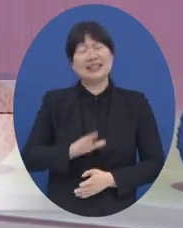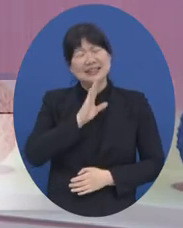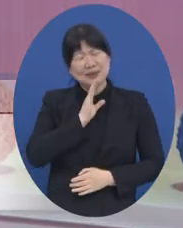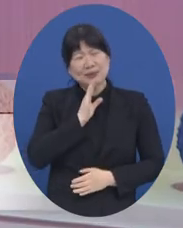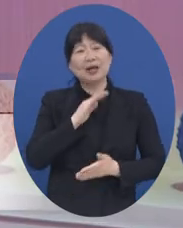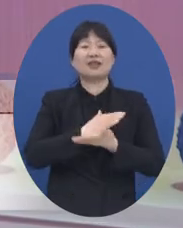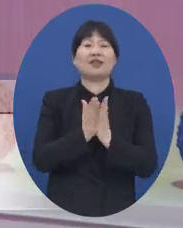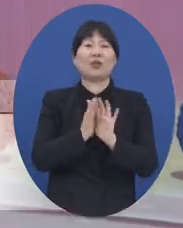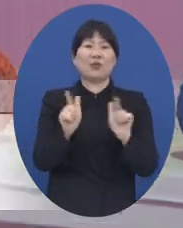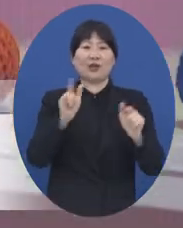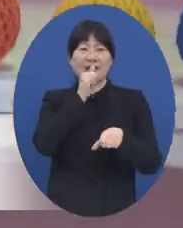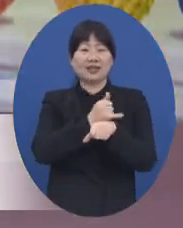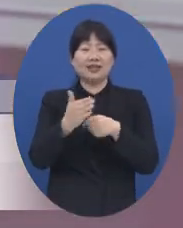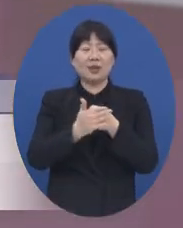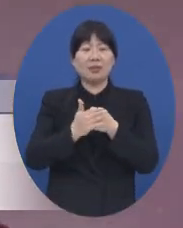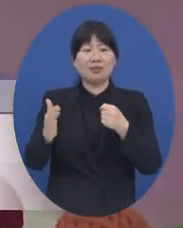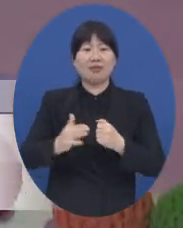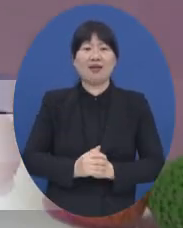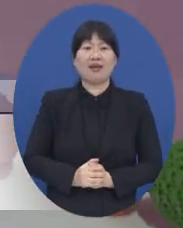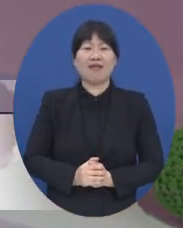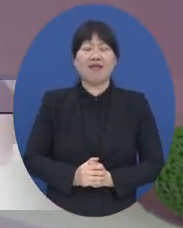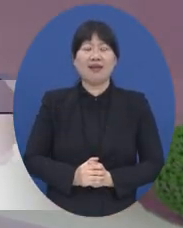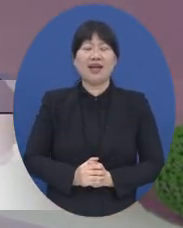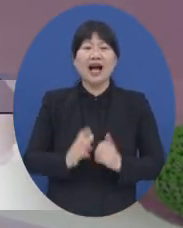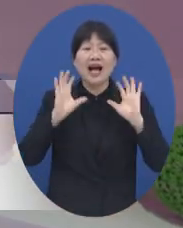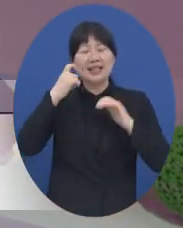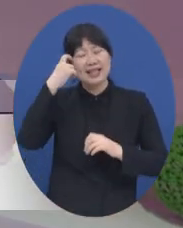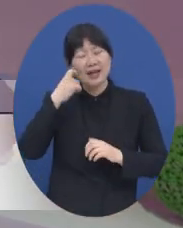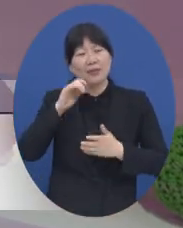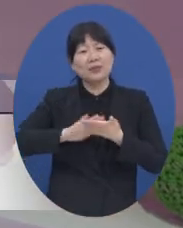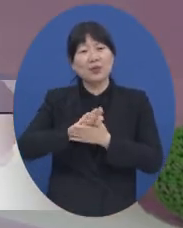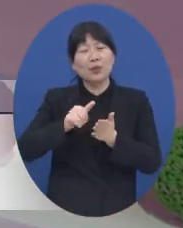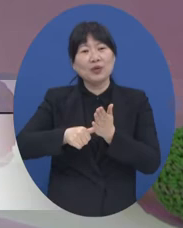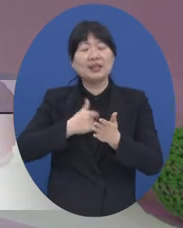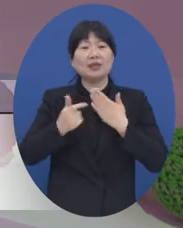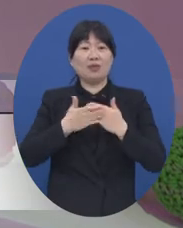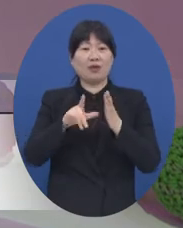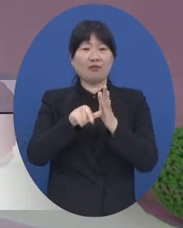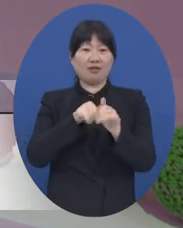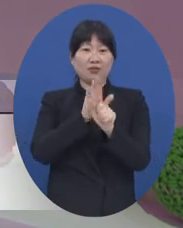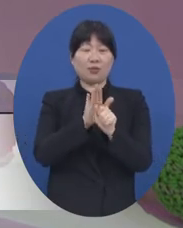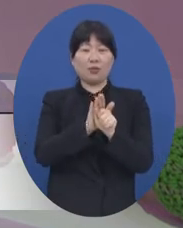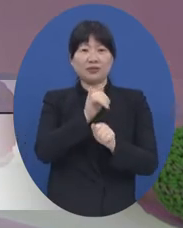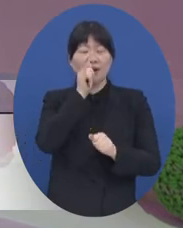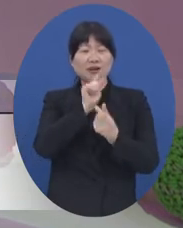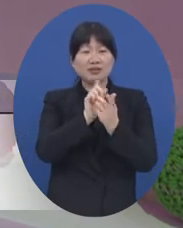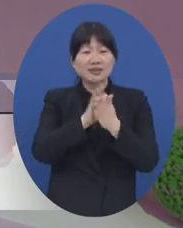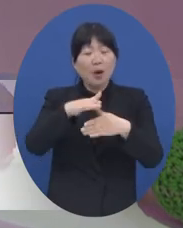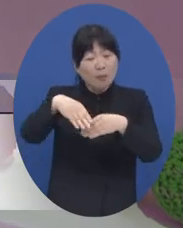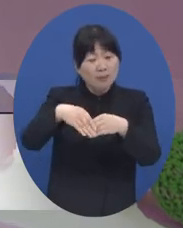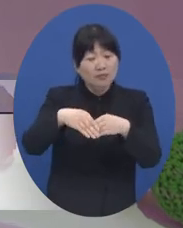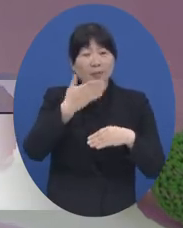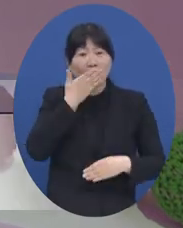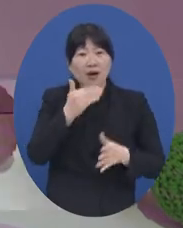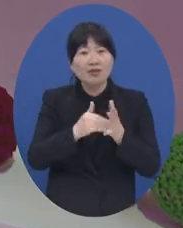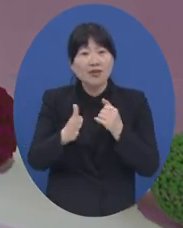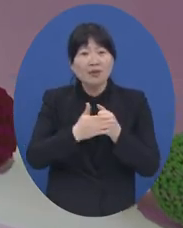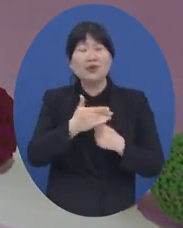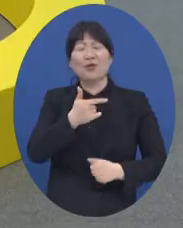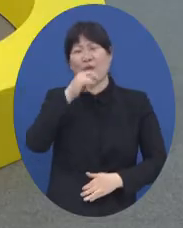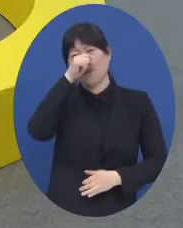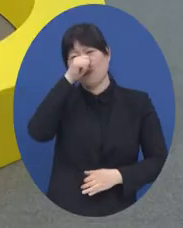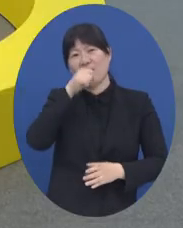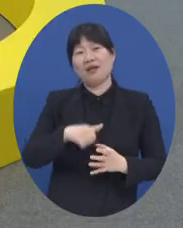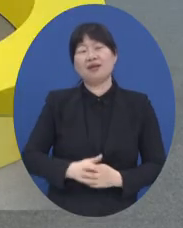참 다양해서 아이들 그 감각인 놀이 이런 거 체험하는데 너무 좋을 것 같아요. 그리고 직접 만질 수 있다는 게 너무 좋은 것